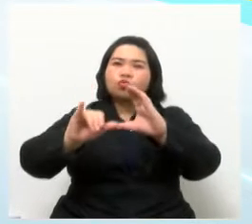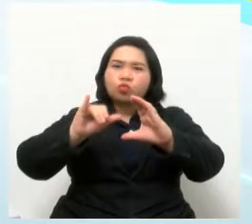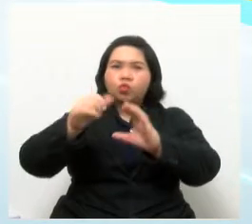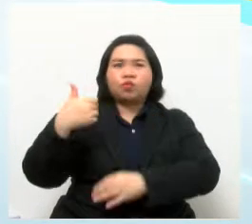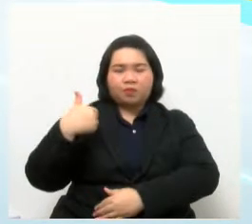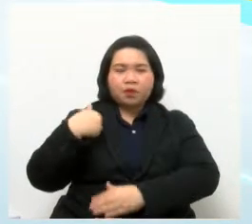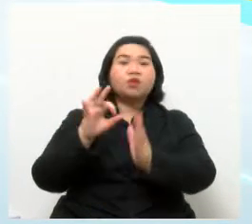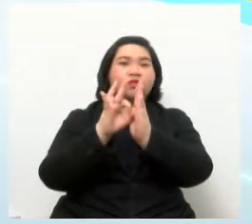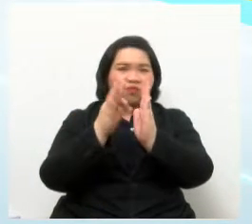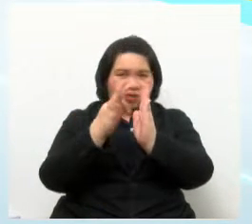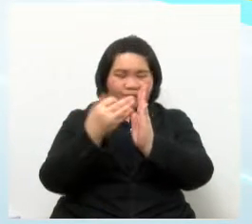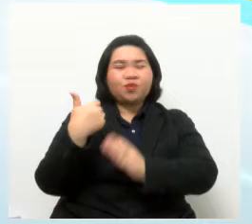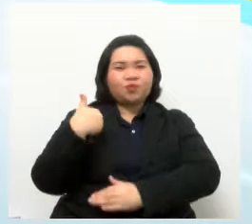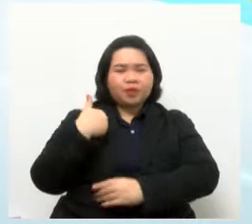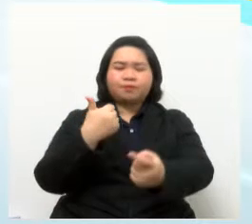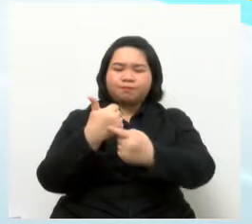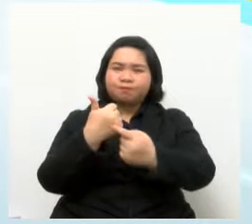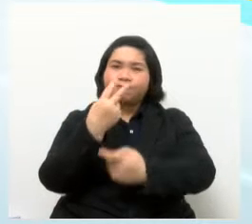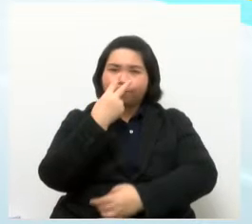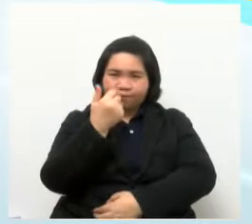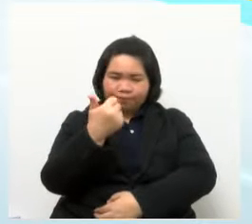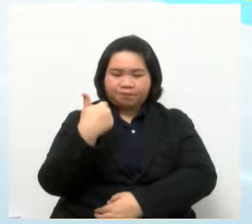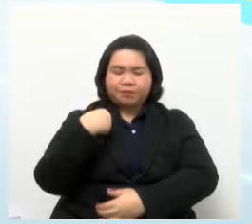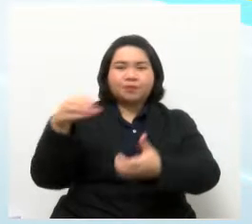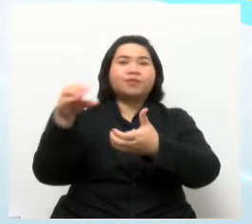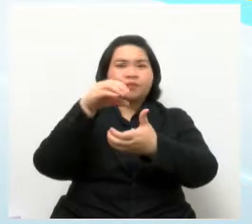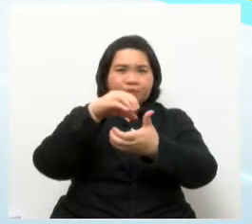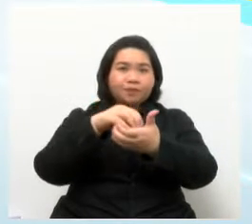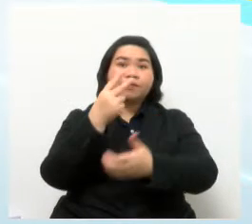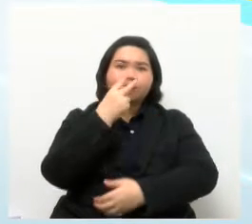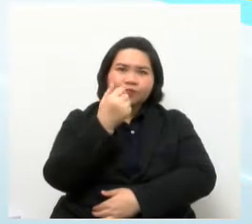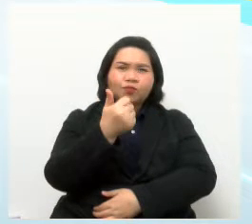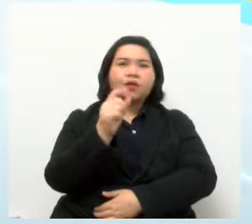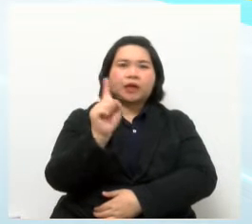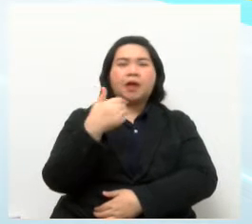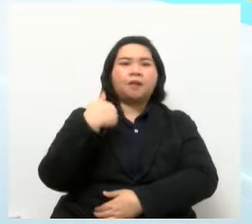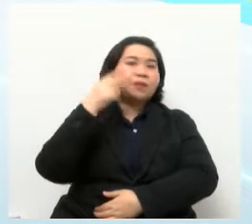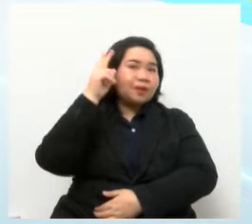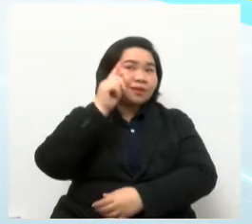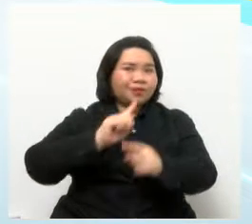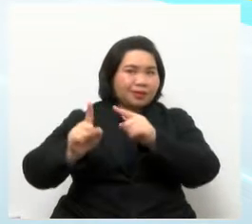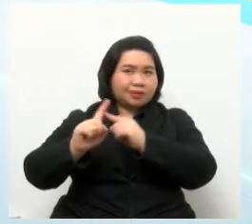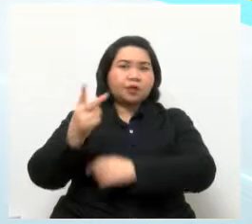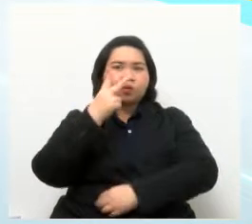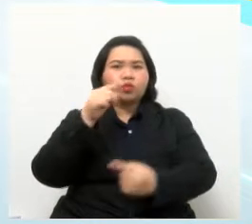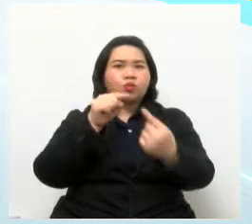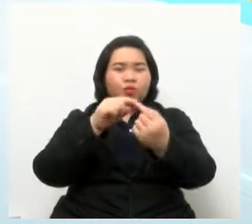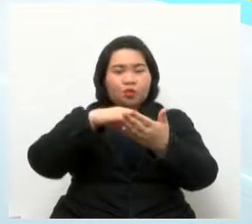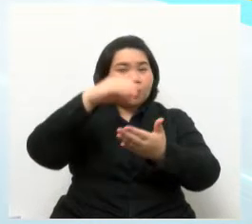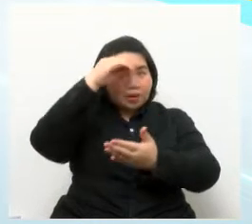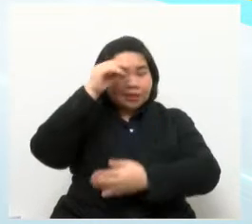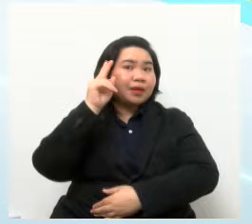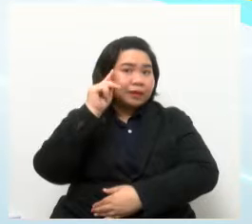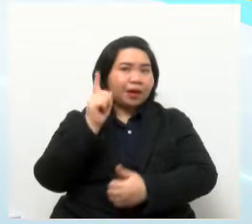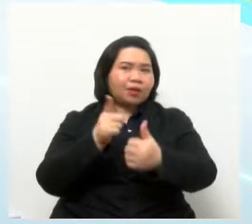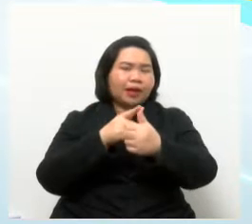และ Facebook Fanpage Obic Channel ค่ะกับ2แอปพลิเคชันที่จะต้องติดตามเพื่อไม่ให้พลาดทุกข่าวสารความเคลื่อนไหวทางการศึกษานั่นคือแอปพลิเคชั